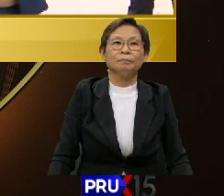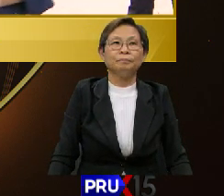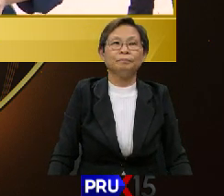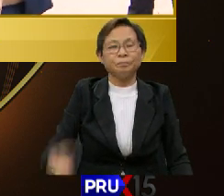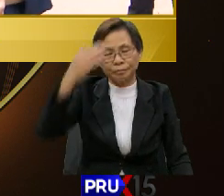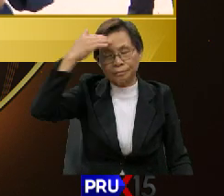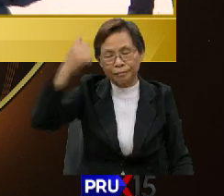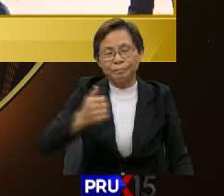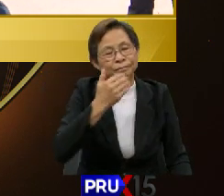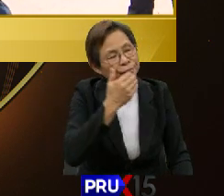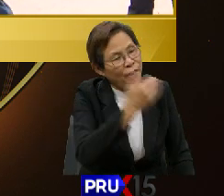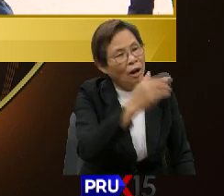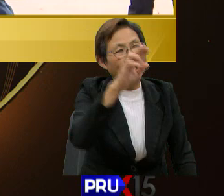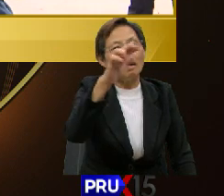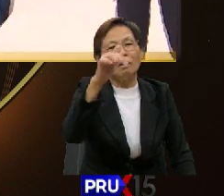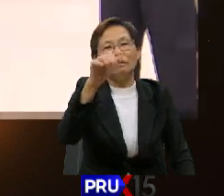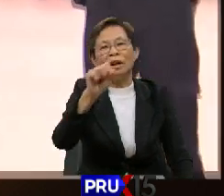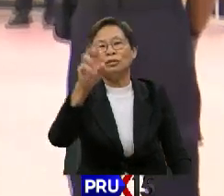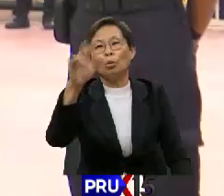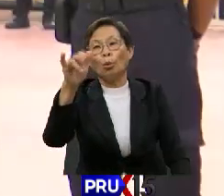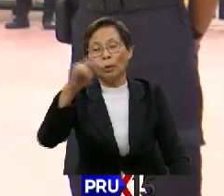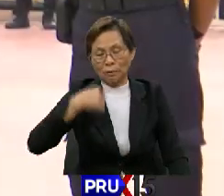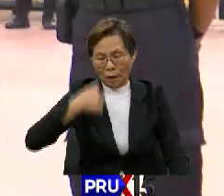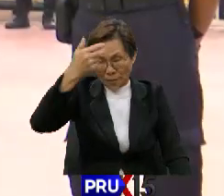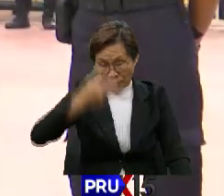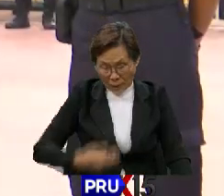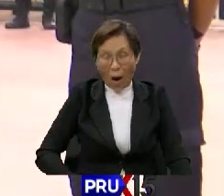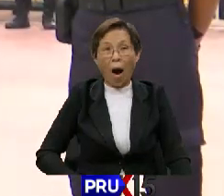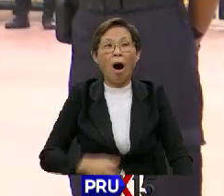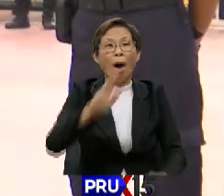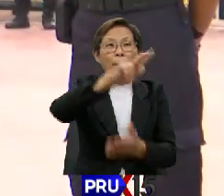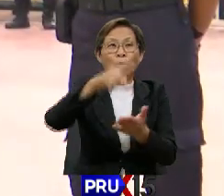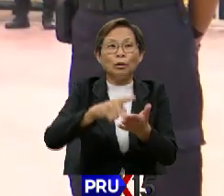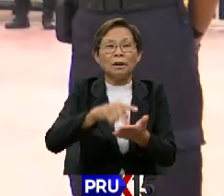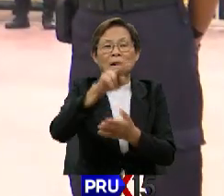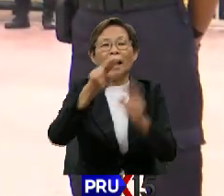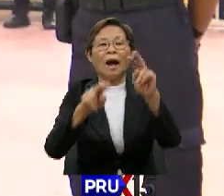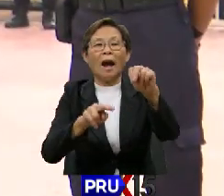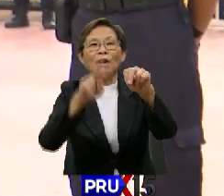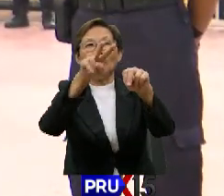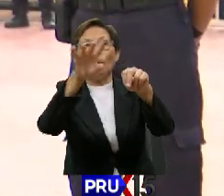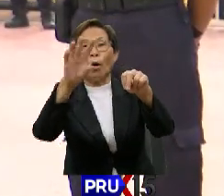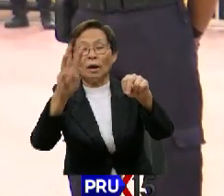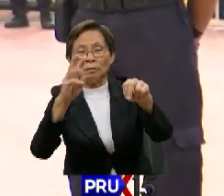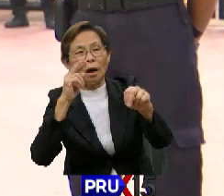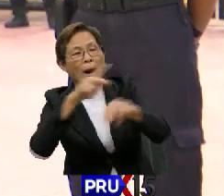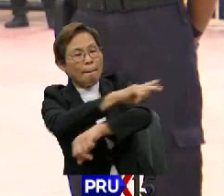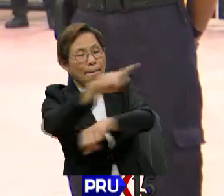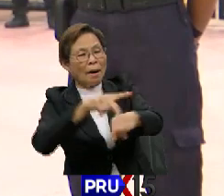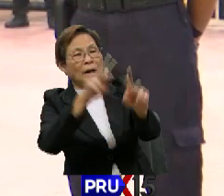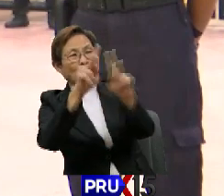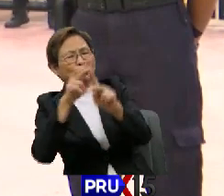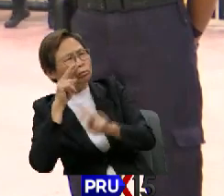Ya, assalamualaikum. Terima kasih Razwin. Saya kini berada di pusat penamaan calon N26 Padang Kota untuk meninjau sendiri